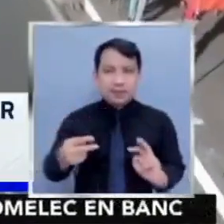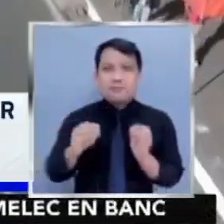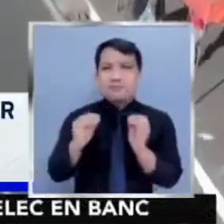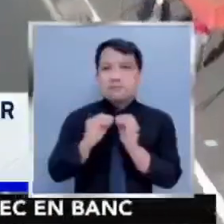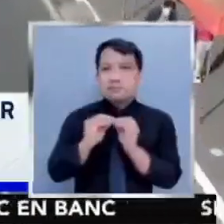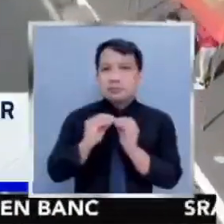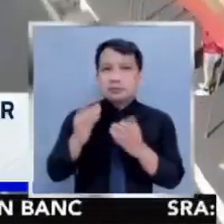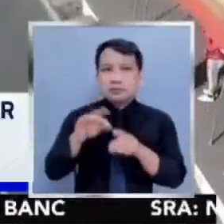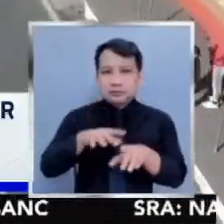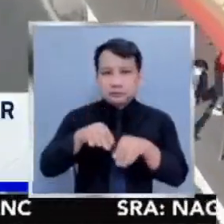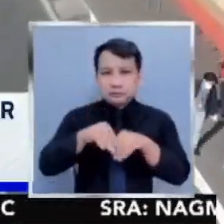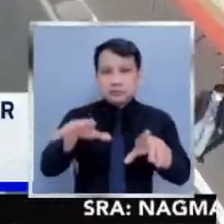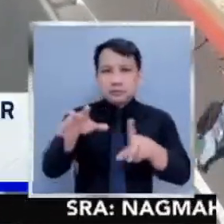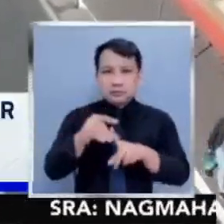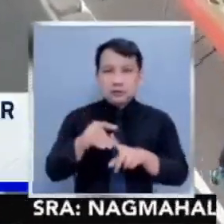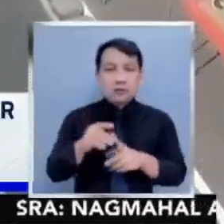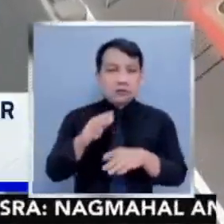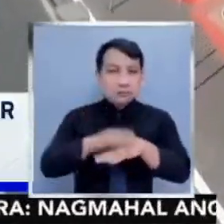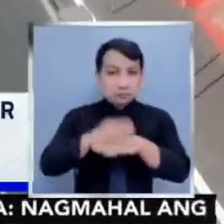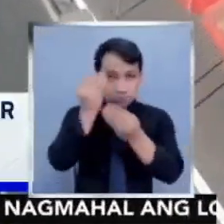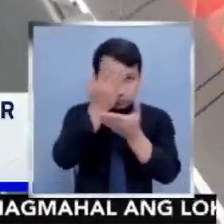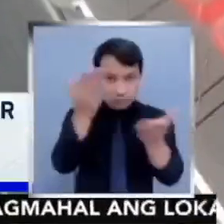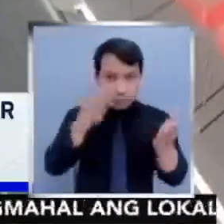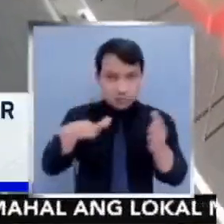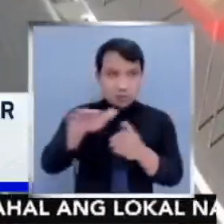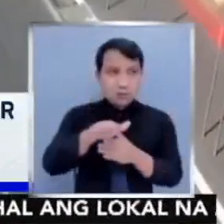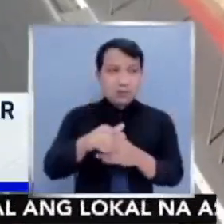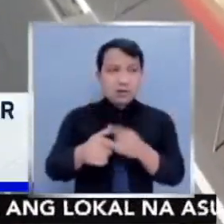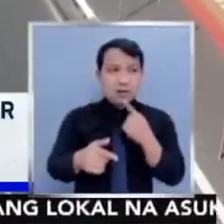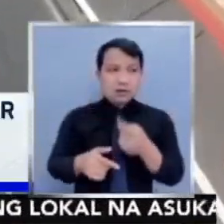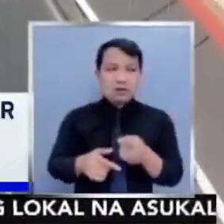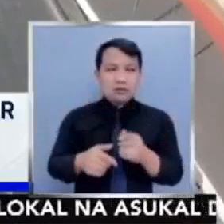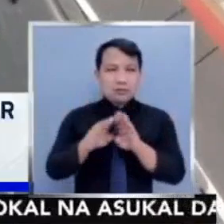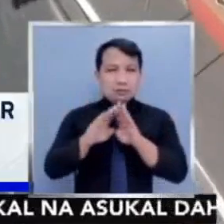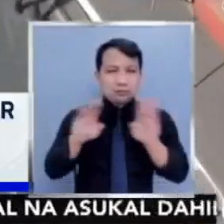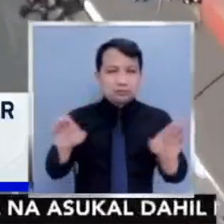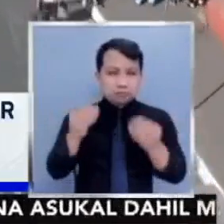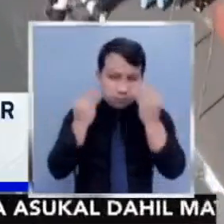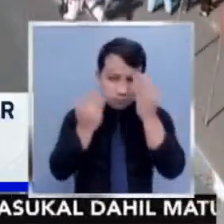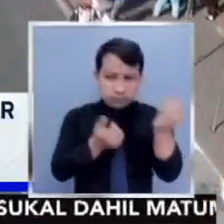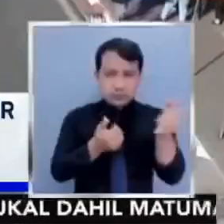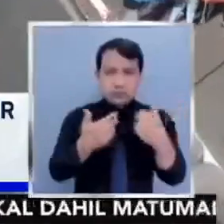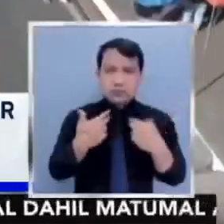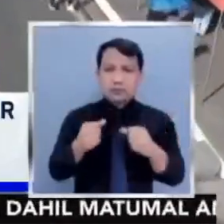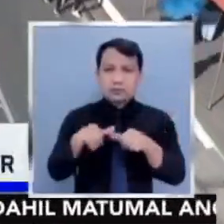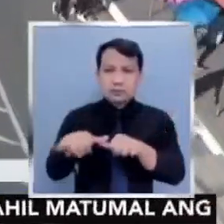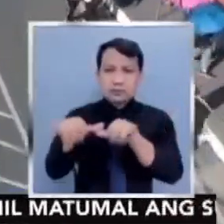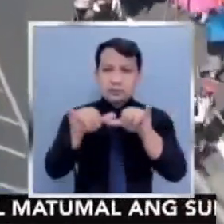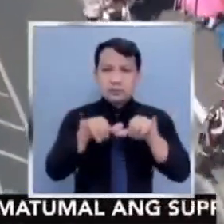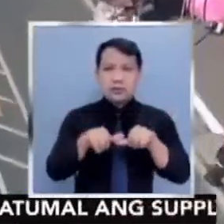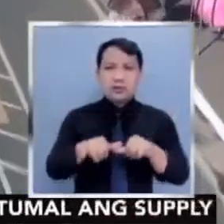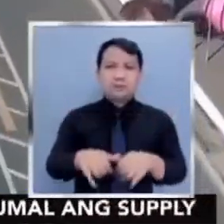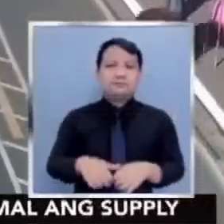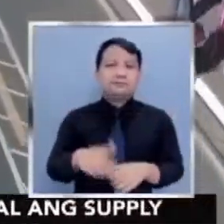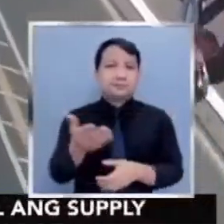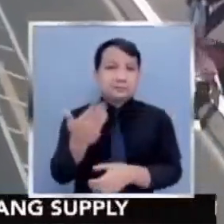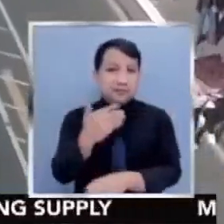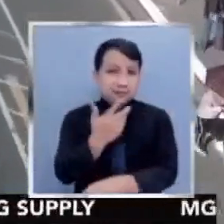makahawa. Kaya panawagan ng mga otoridad, bukod sa pagsunod sa health standards, magpabakuna